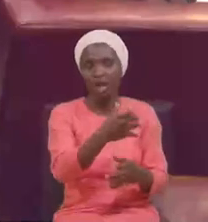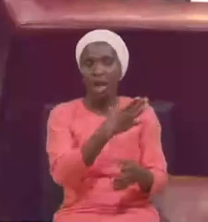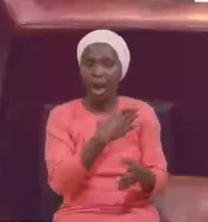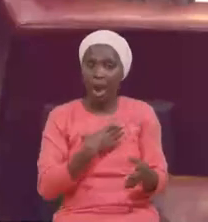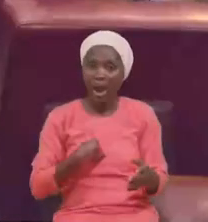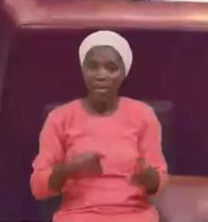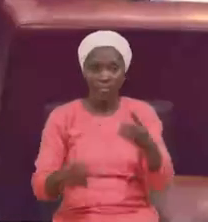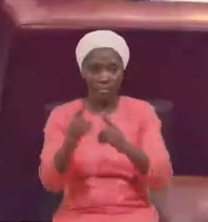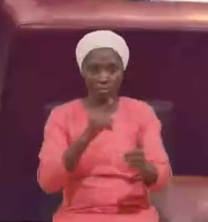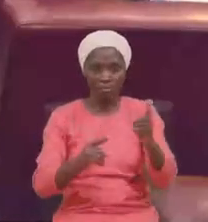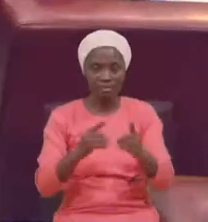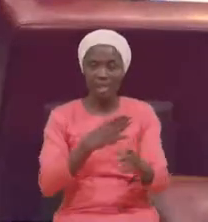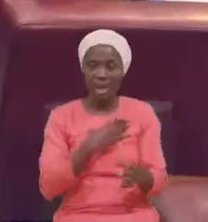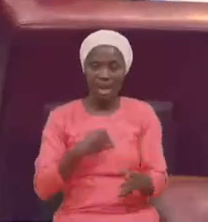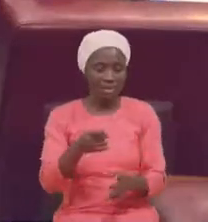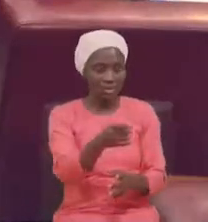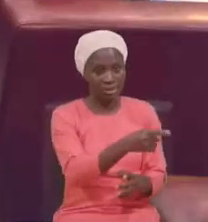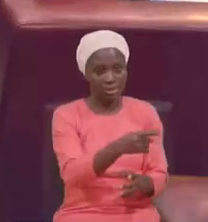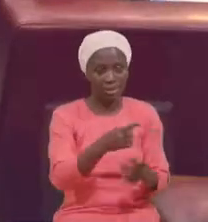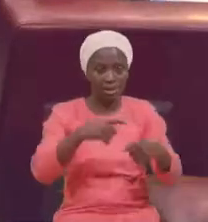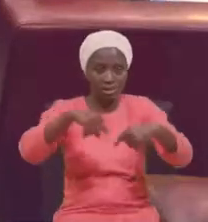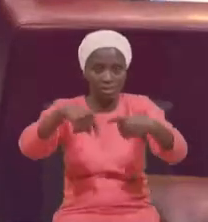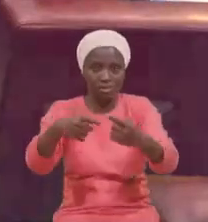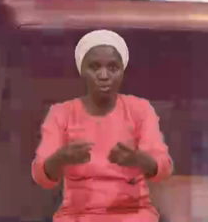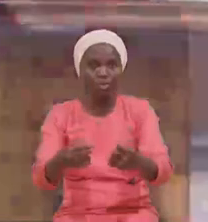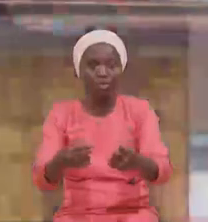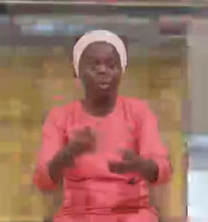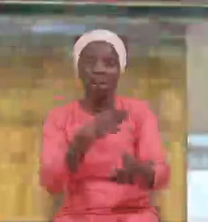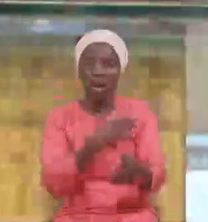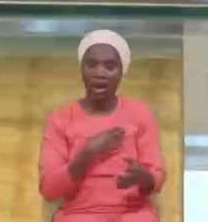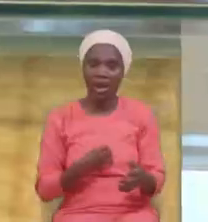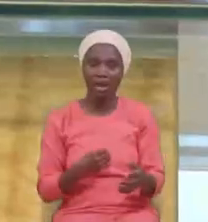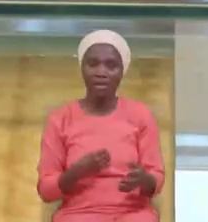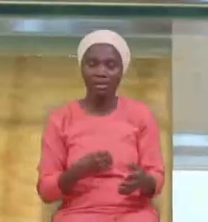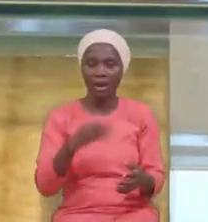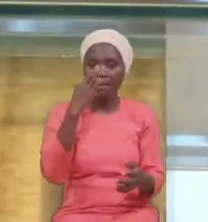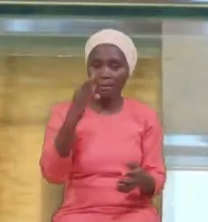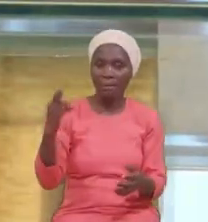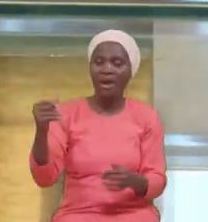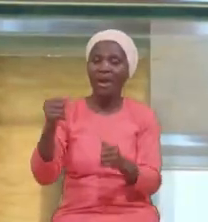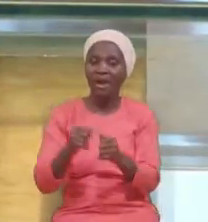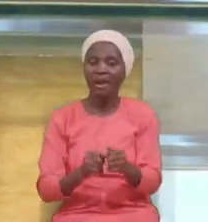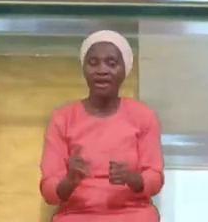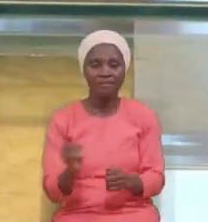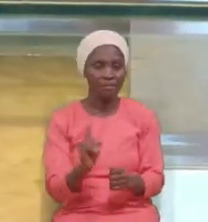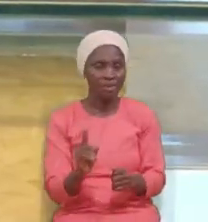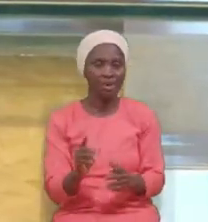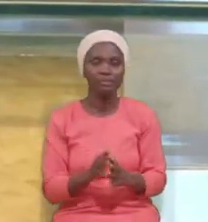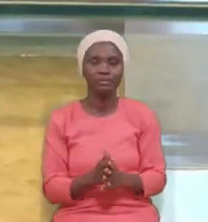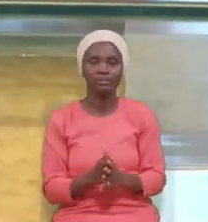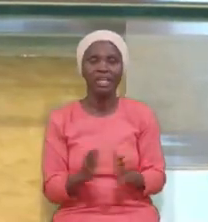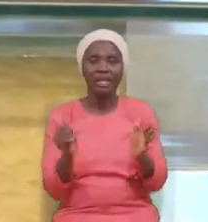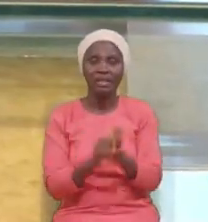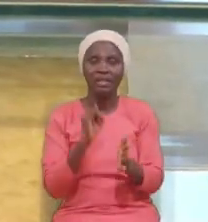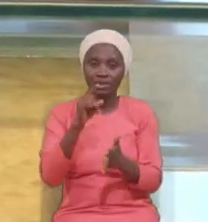entendre votre voix. Et ils s'en allèrent. Ils s'en allèrent prêcher partout. C'est exactement ce qu'il a